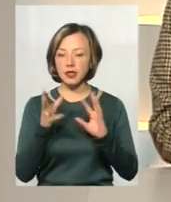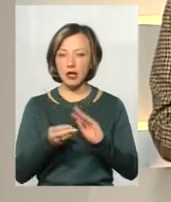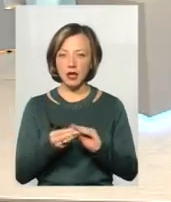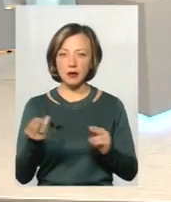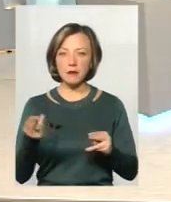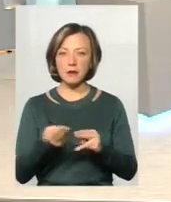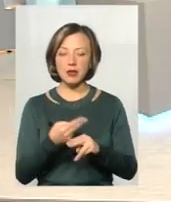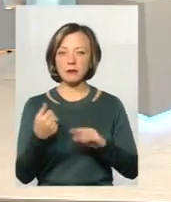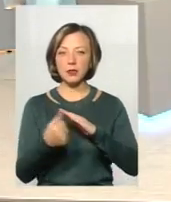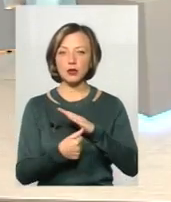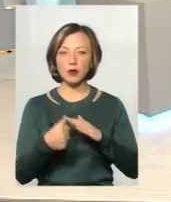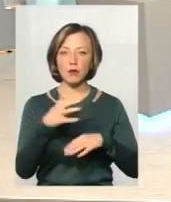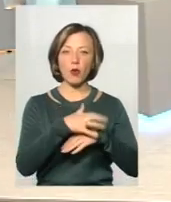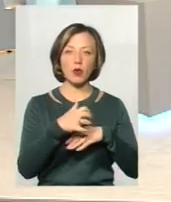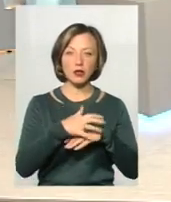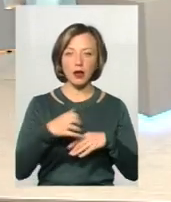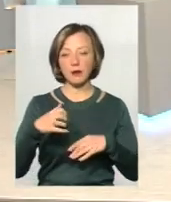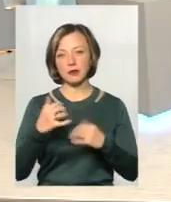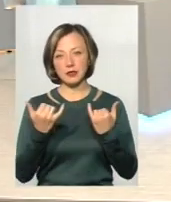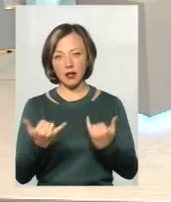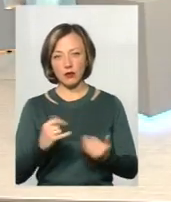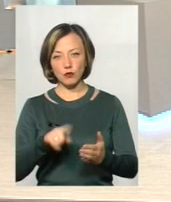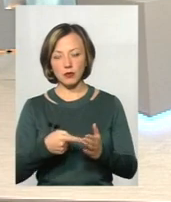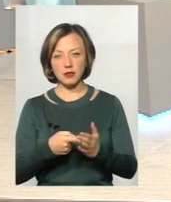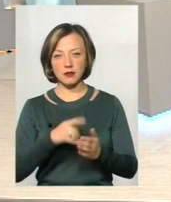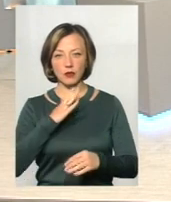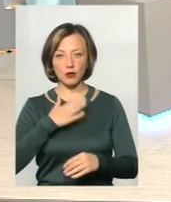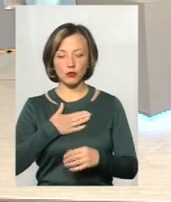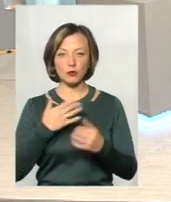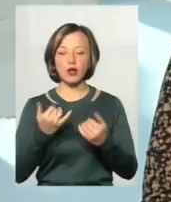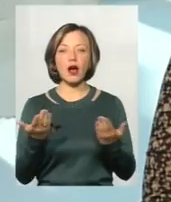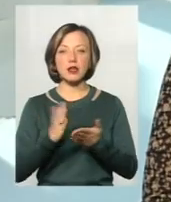безпритульними котами, кицями в нашому місті зараз? Що маємо, яку ситуацію?